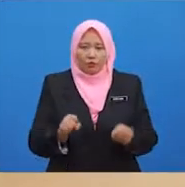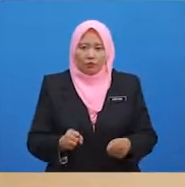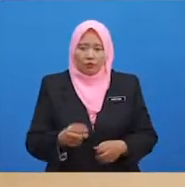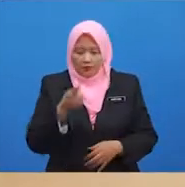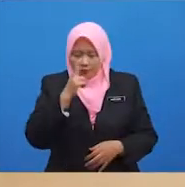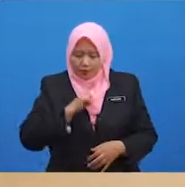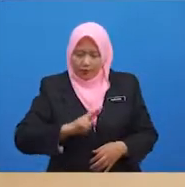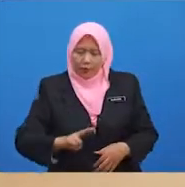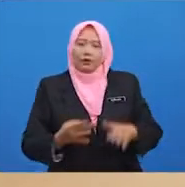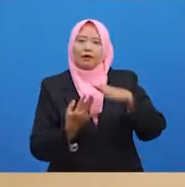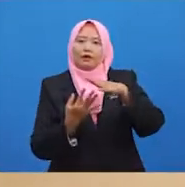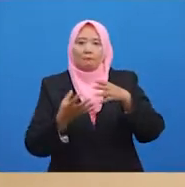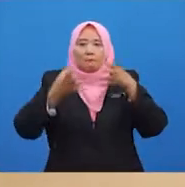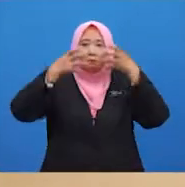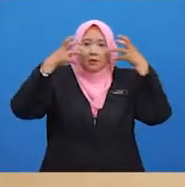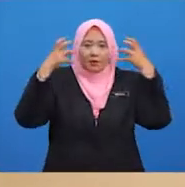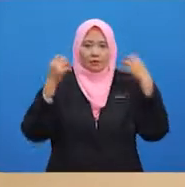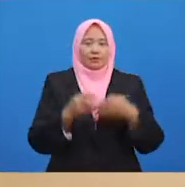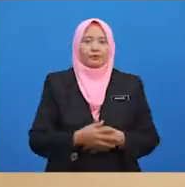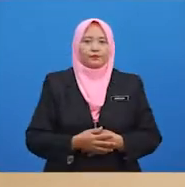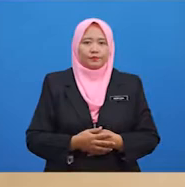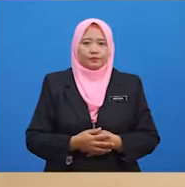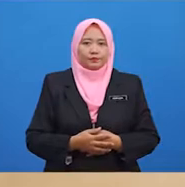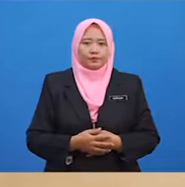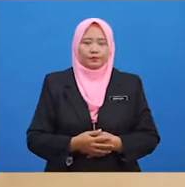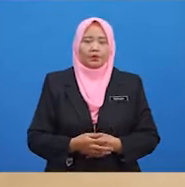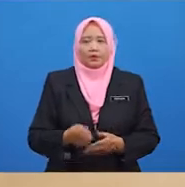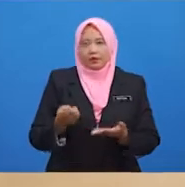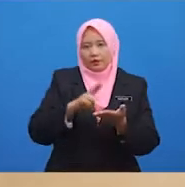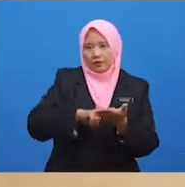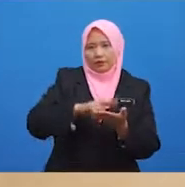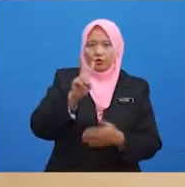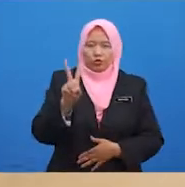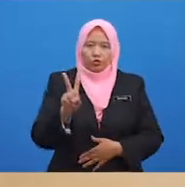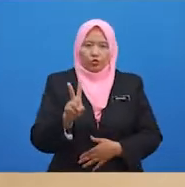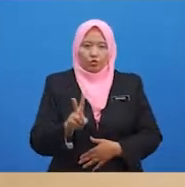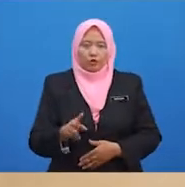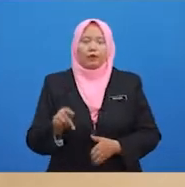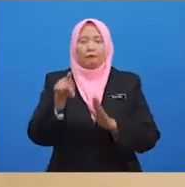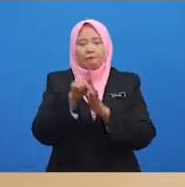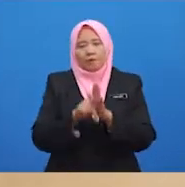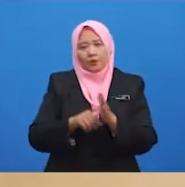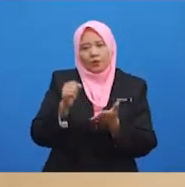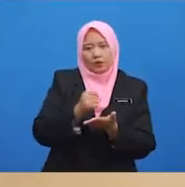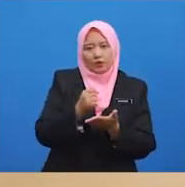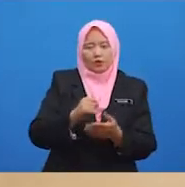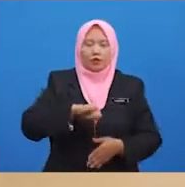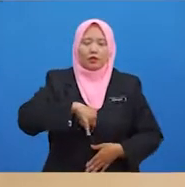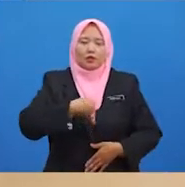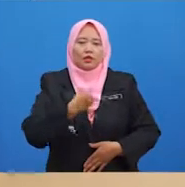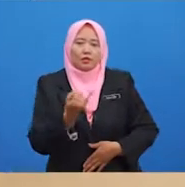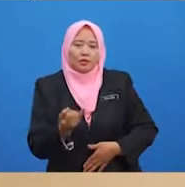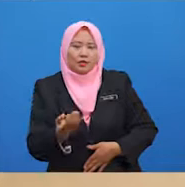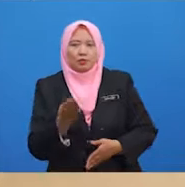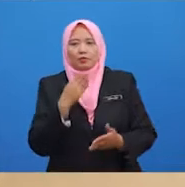api kemarahan. Rangkap kedua pula membawa maksud penyajak ingin berbakti kepada tanah